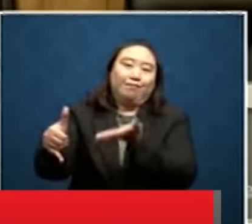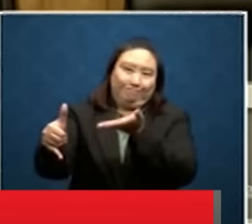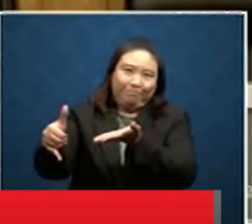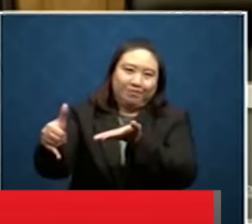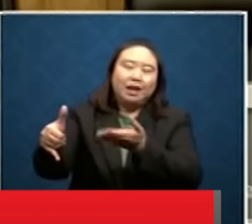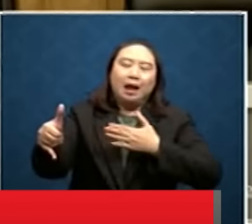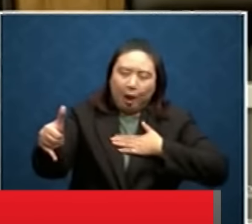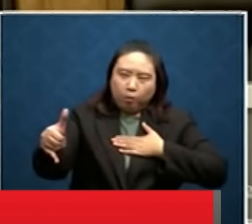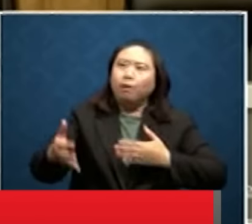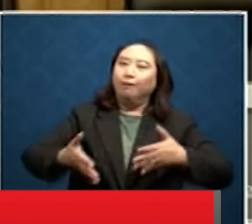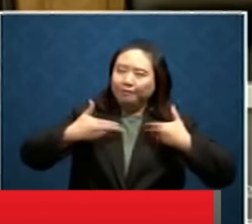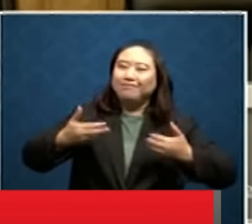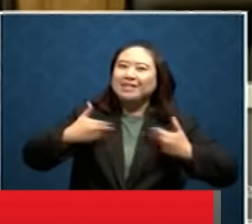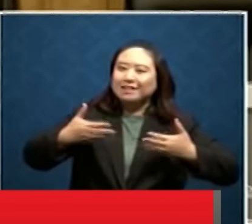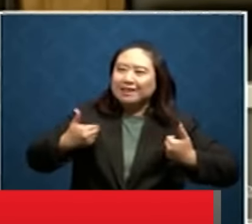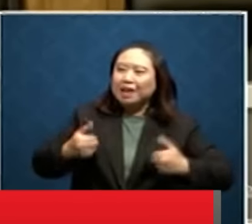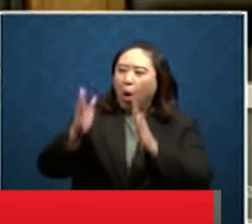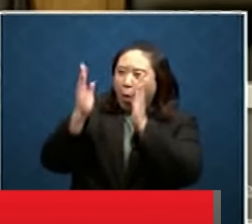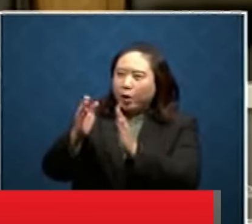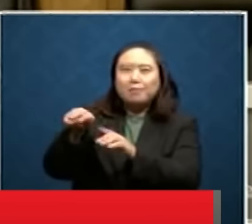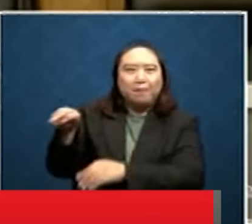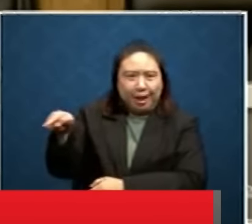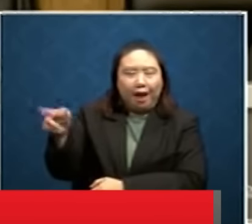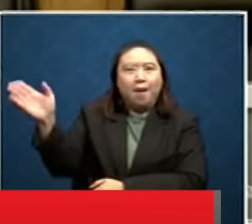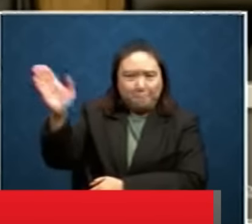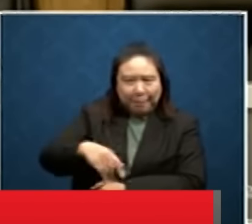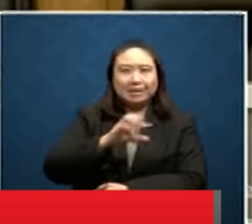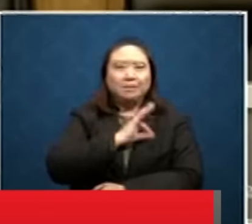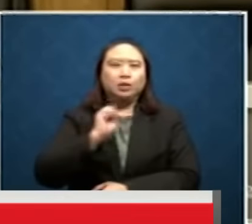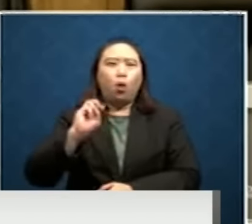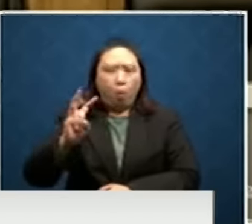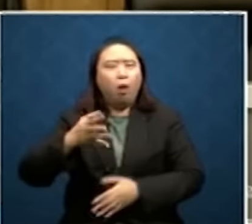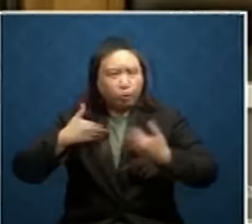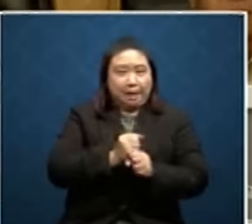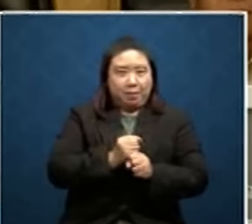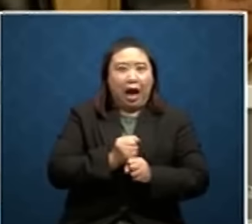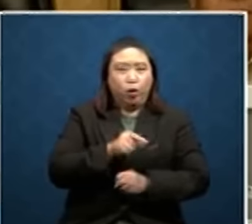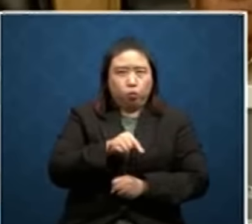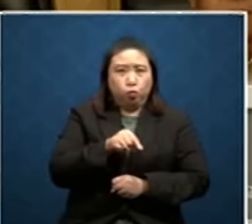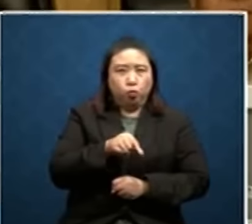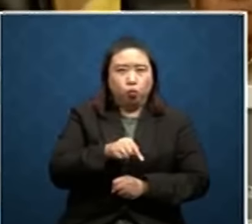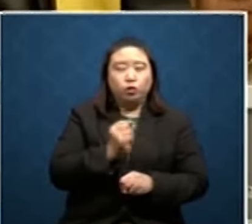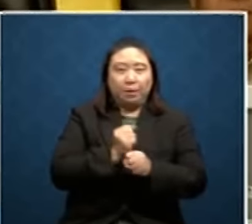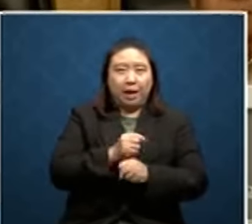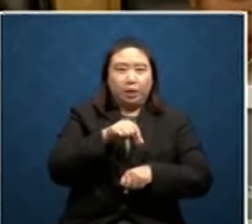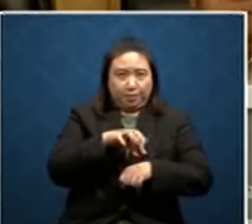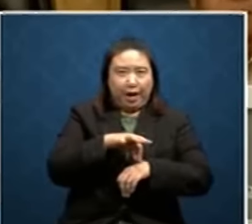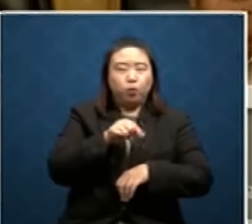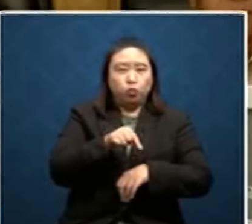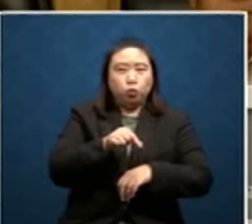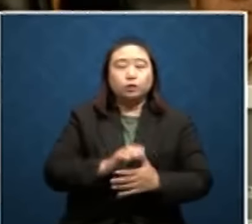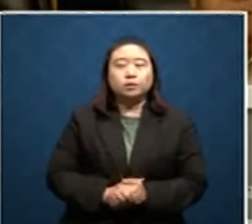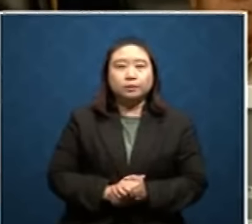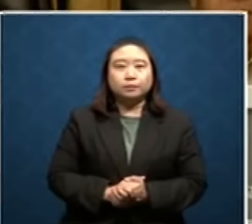ครับน่าจะยินดีให้คนเหล่าเเข้ามาเป็นสมาชิกวุฒิสภาครับท่านเสรีครับนั่นแหละครับคุณผู้ชม